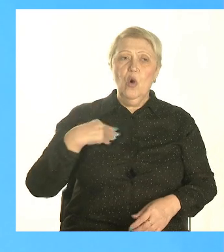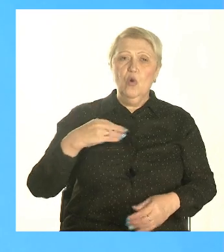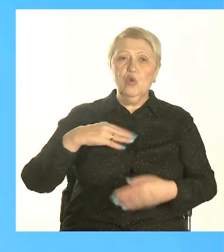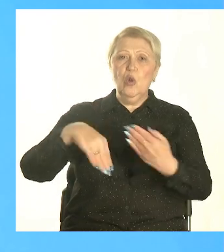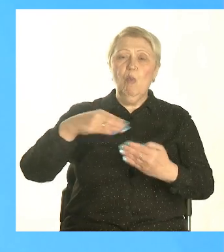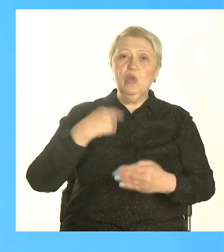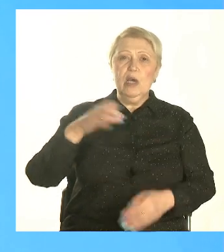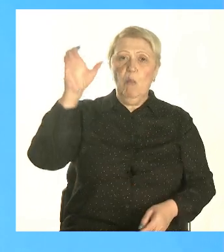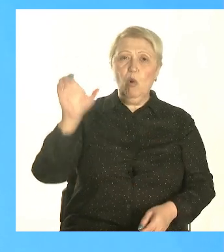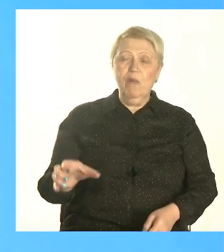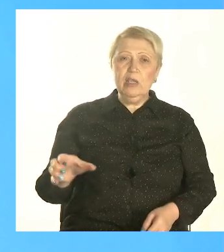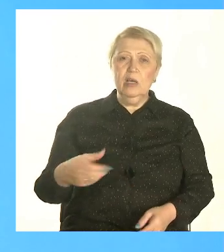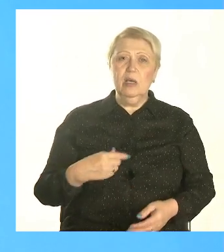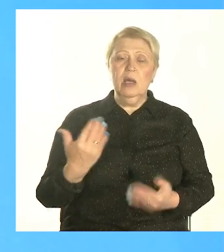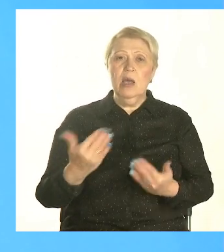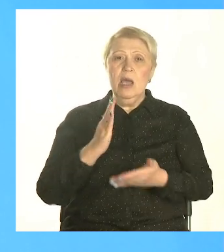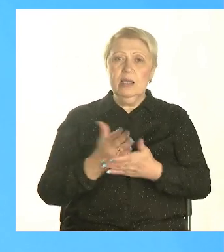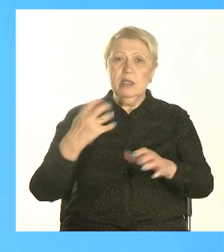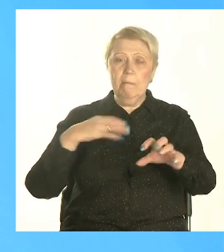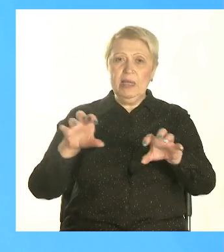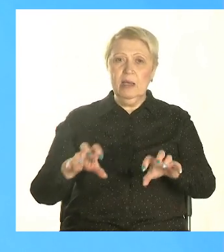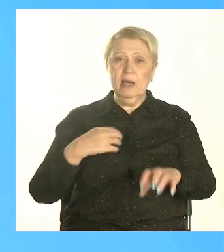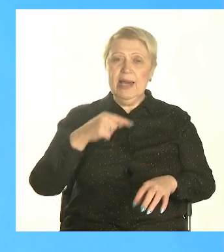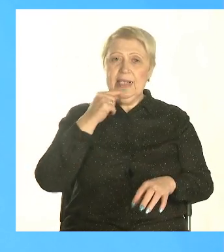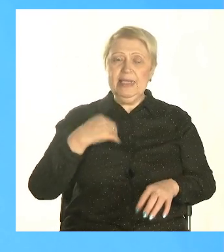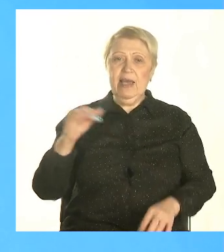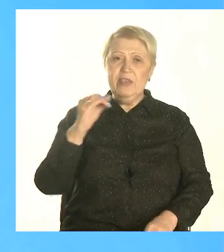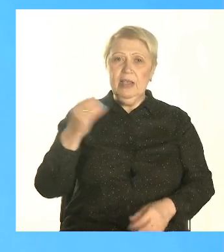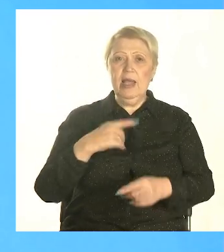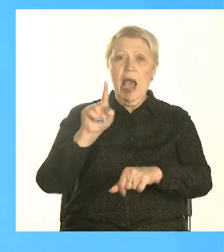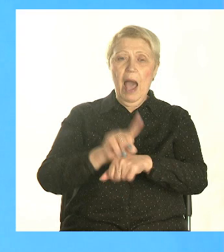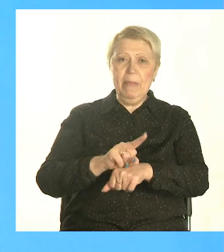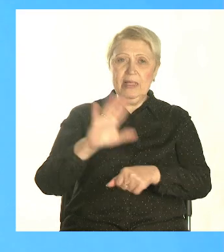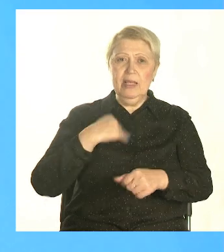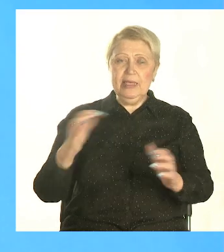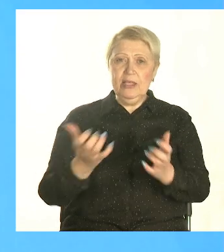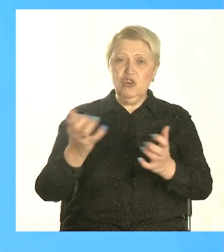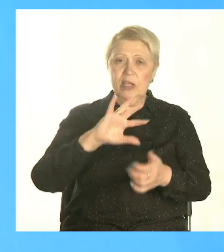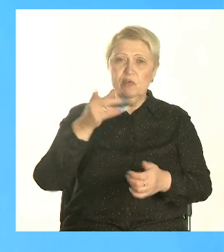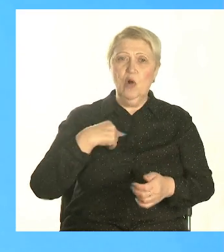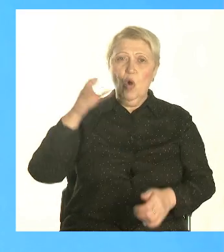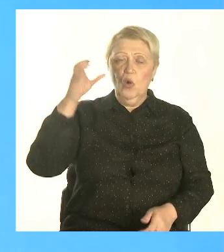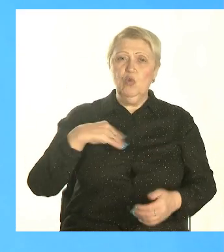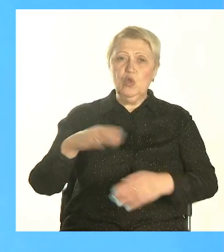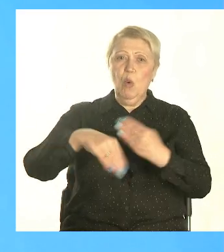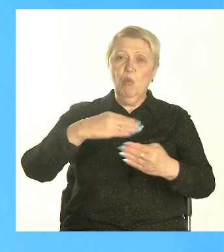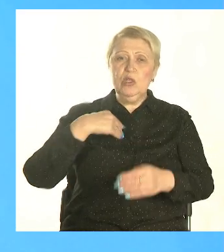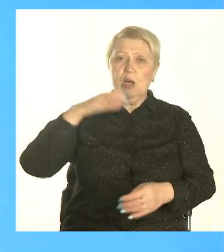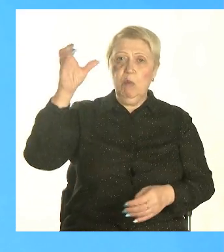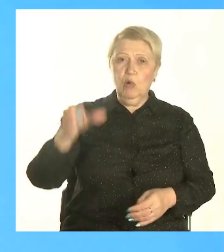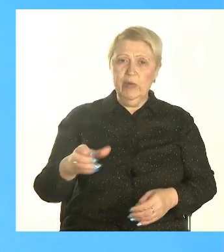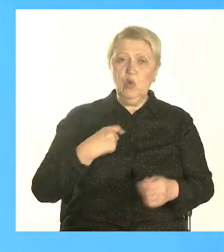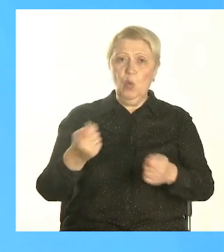Да. У нас по законодательству Российской Федерации обязана содержать мусоропровод, это обязанность управляющей